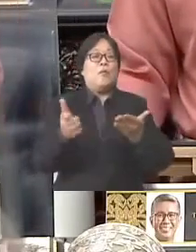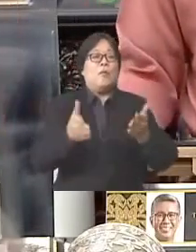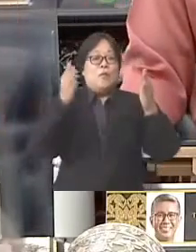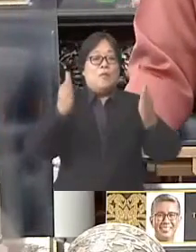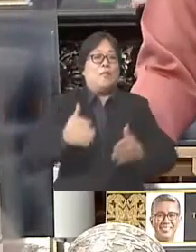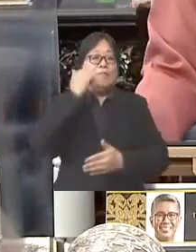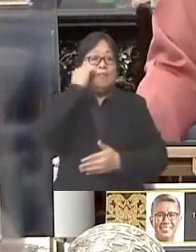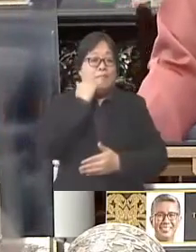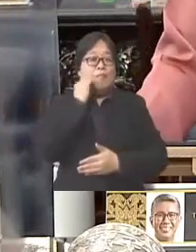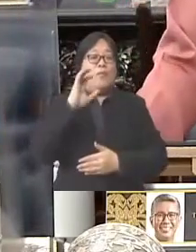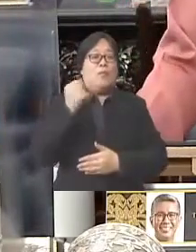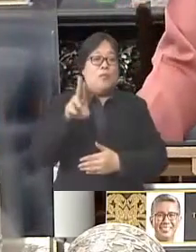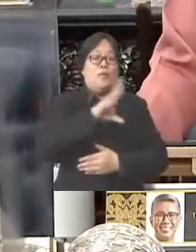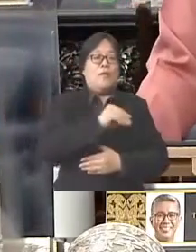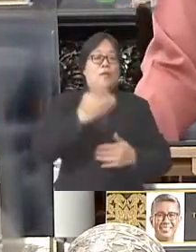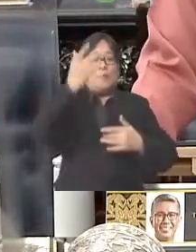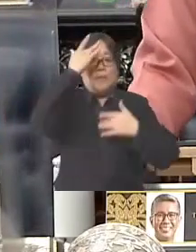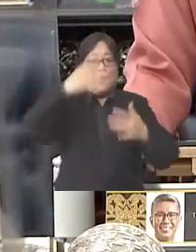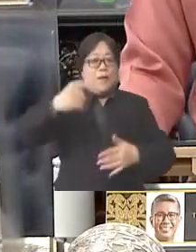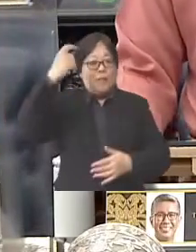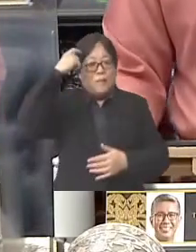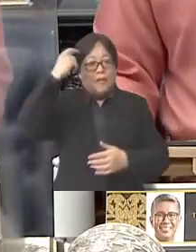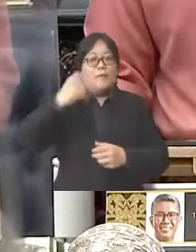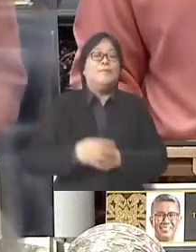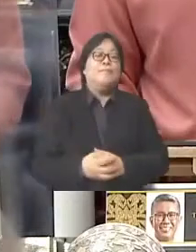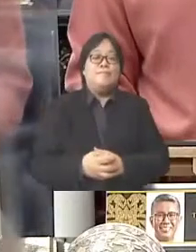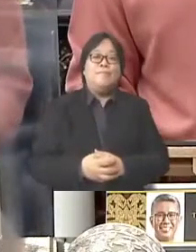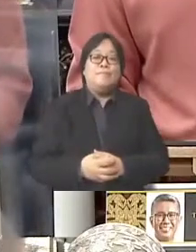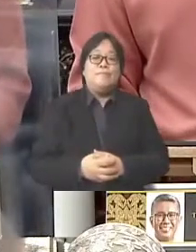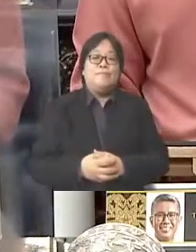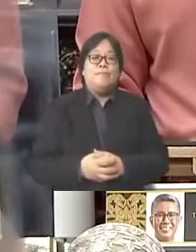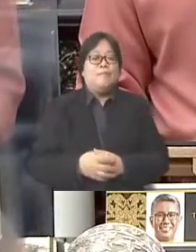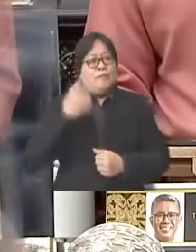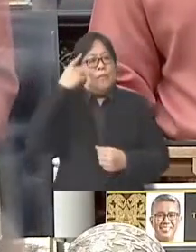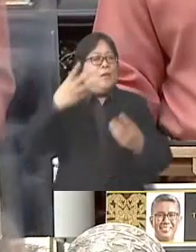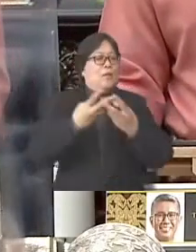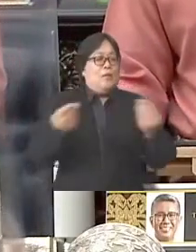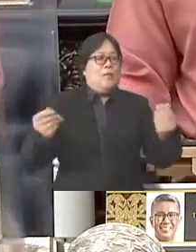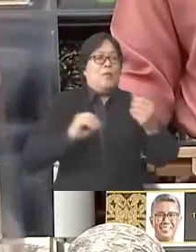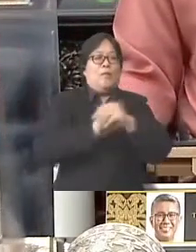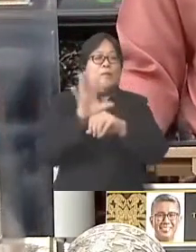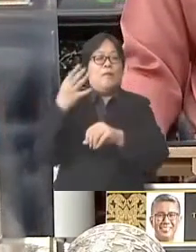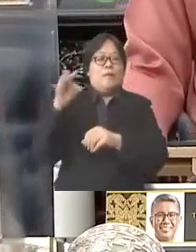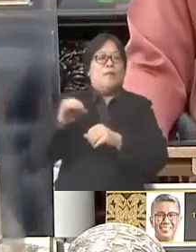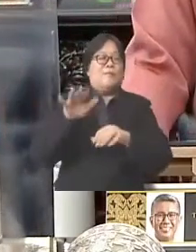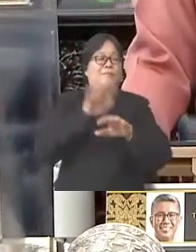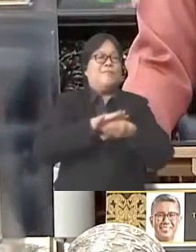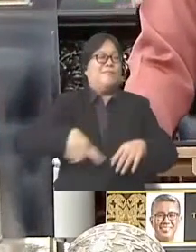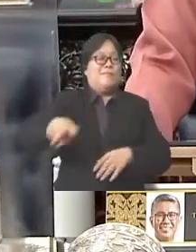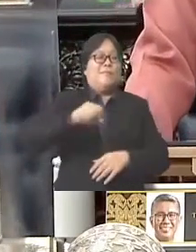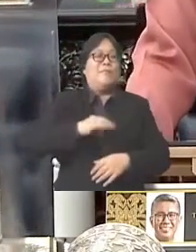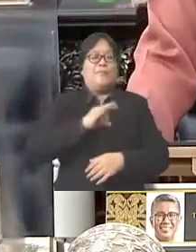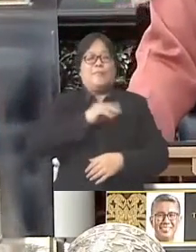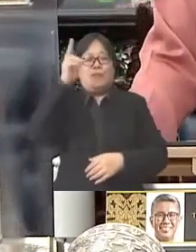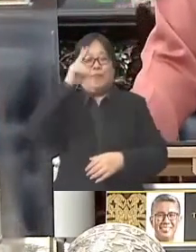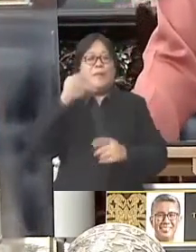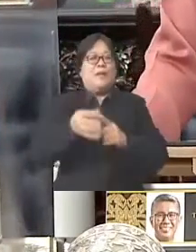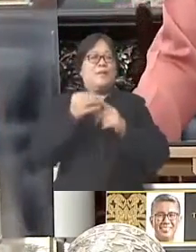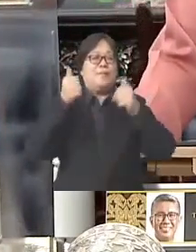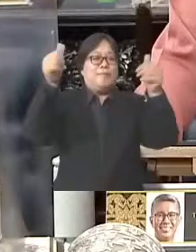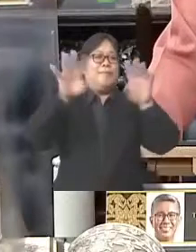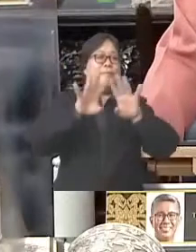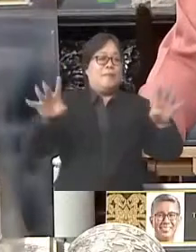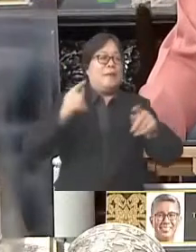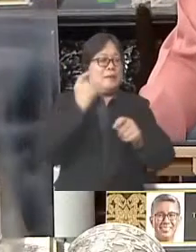penghuni warga emas Oke yuk dan penyakit mental dalam menangani psikologis 16 ramai pedawa awam utamanya